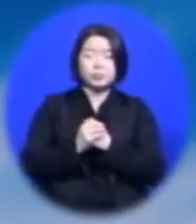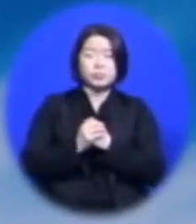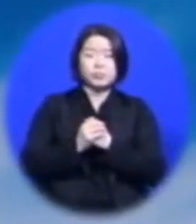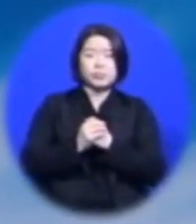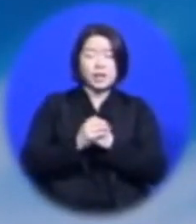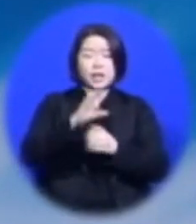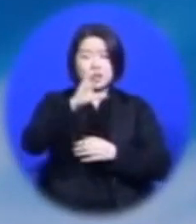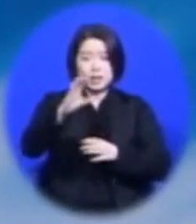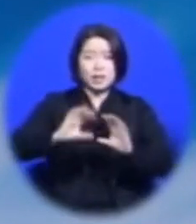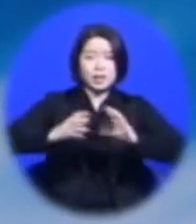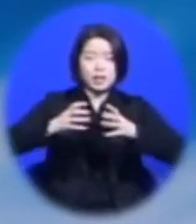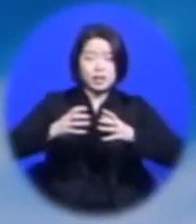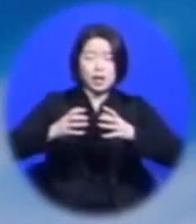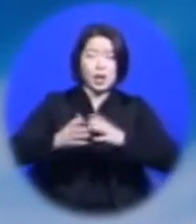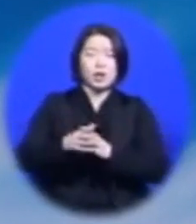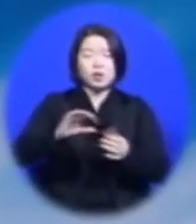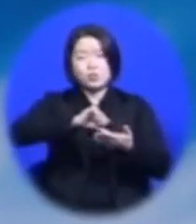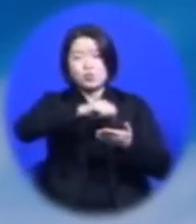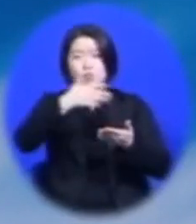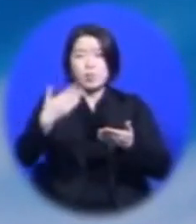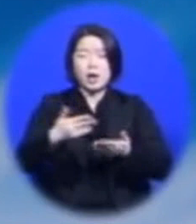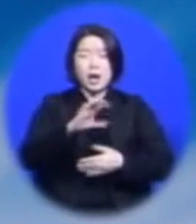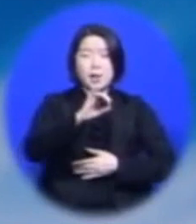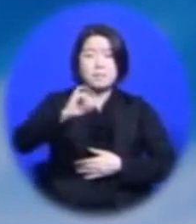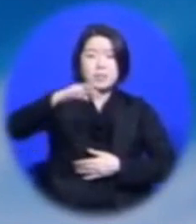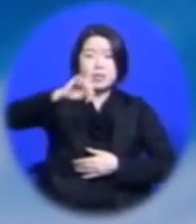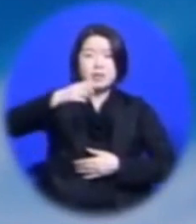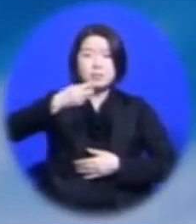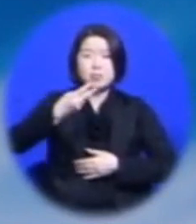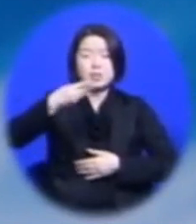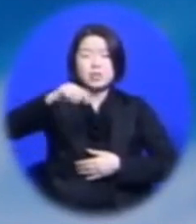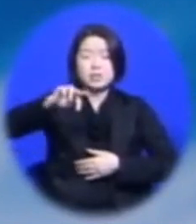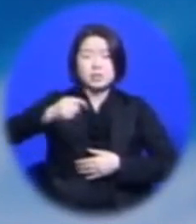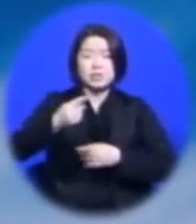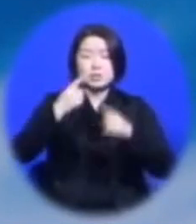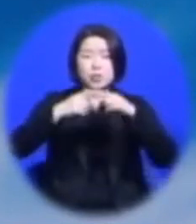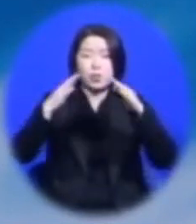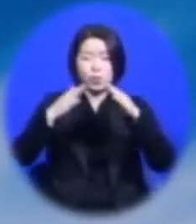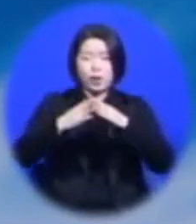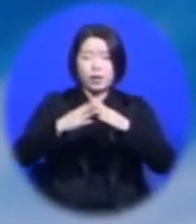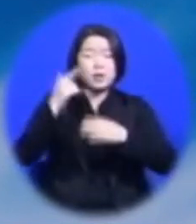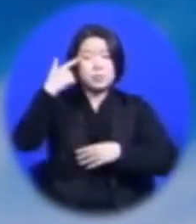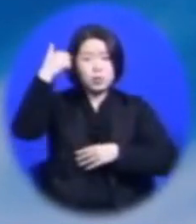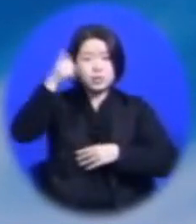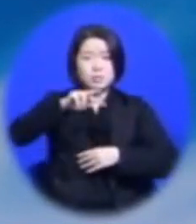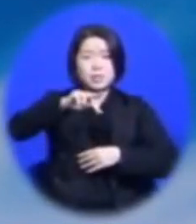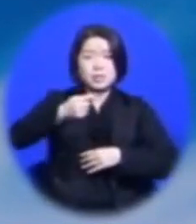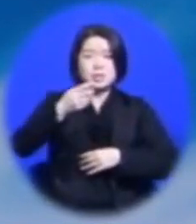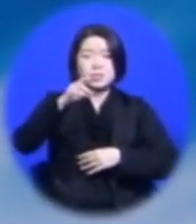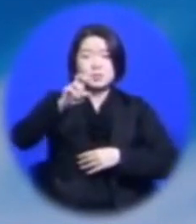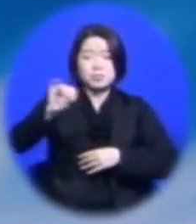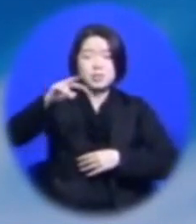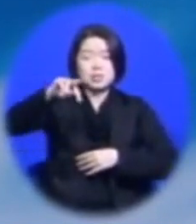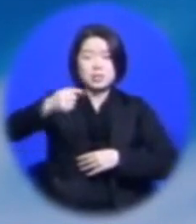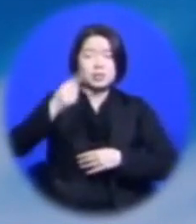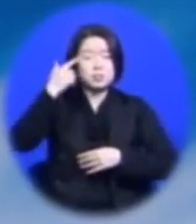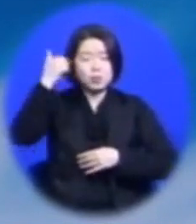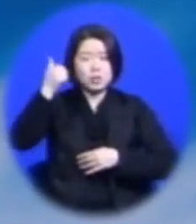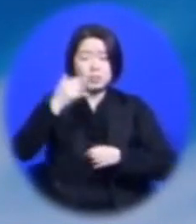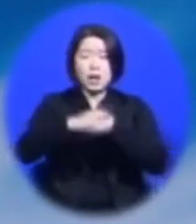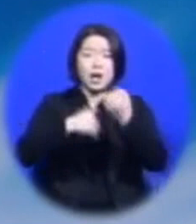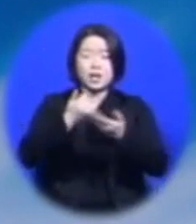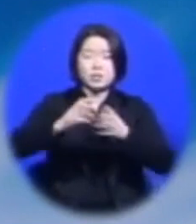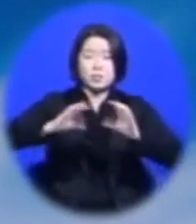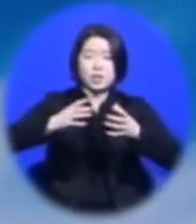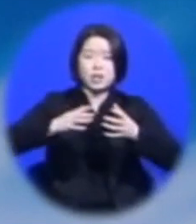캐나다의 유명한 피플스 처치의 담임 목사님이었던 오제이 스미스 목사님이 하나님의 나라에 대한 대단히